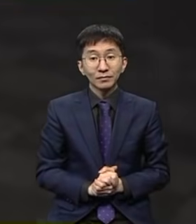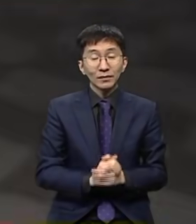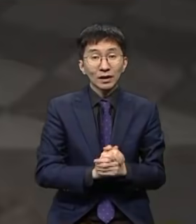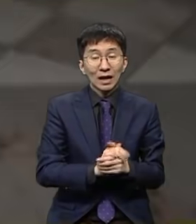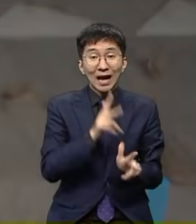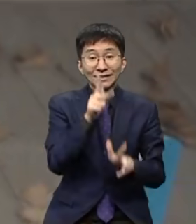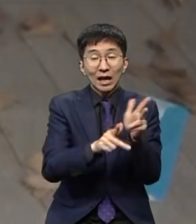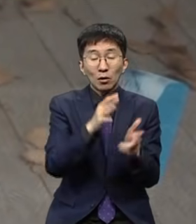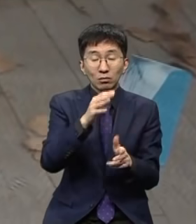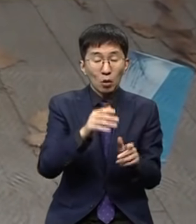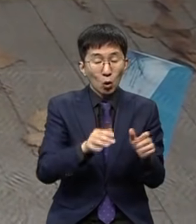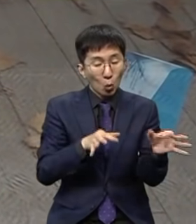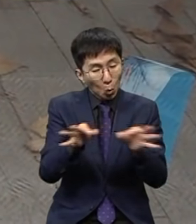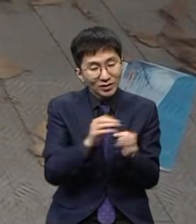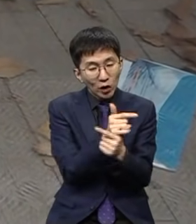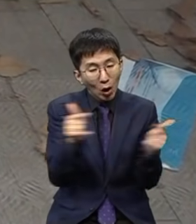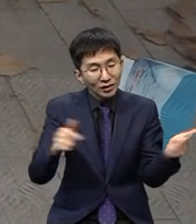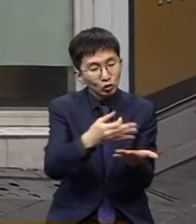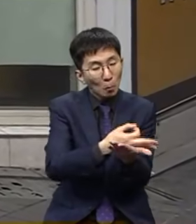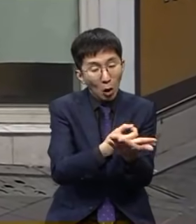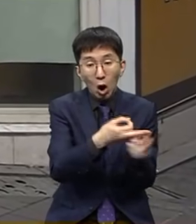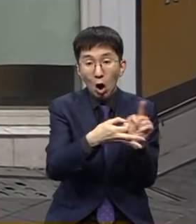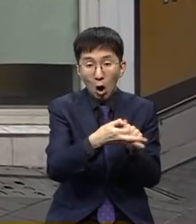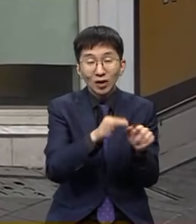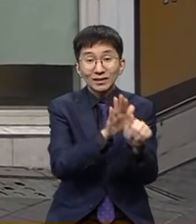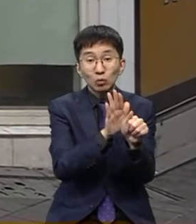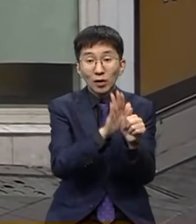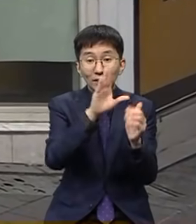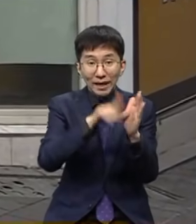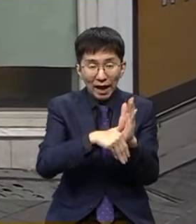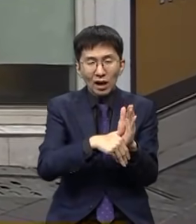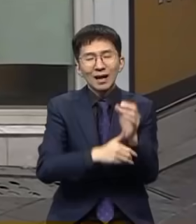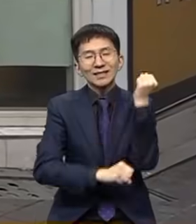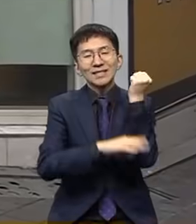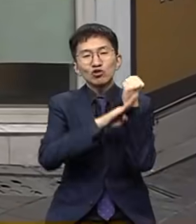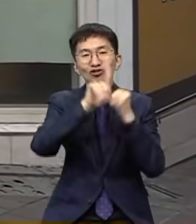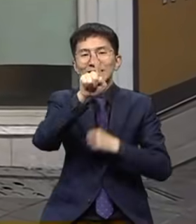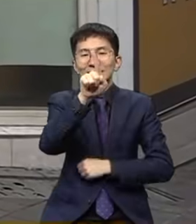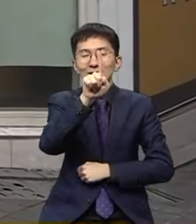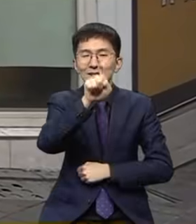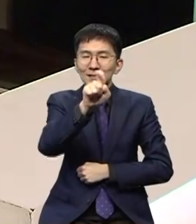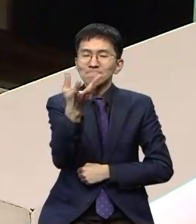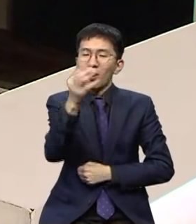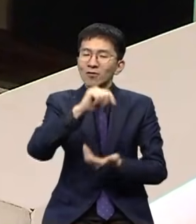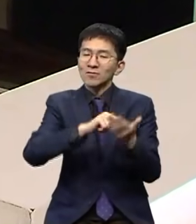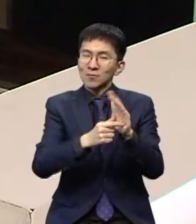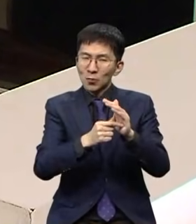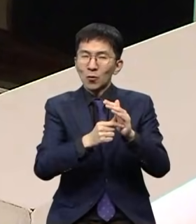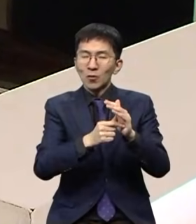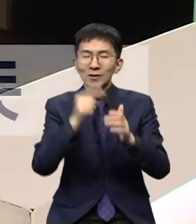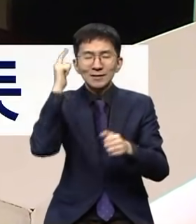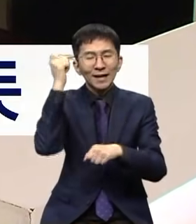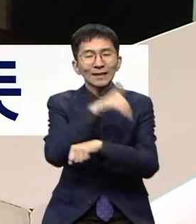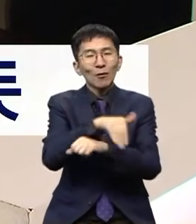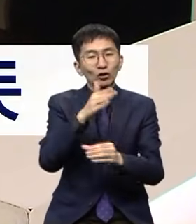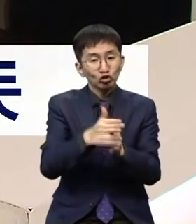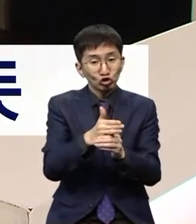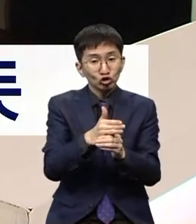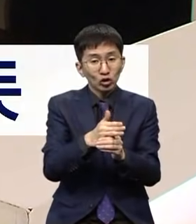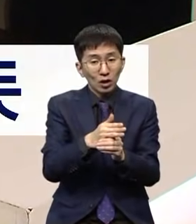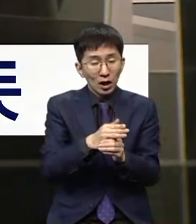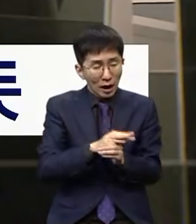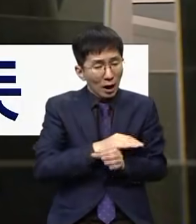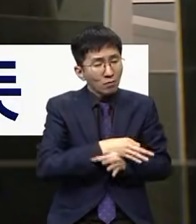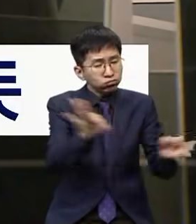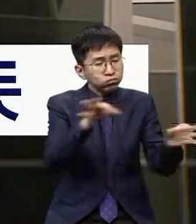매출액 기준도 홍남기 부총리 언급대로 최대 10억 원까지 늘리는 방안이 유력합니다. 넓고 두텁게